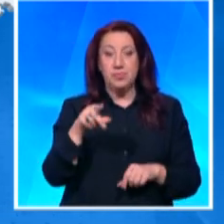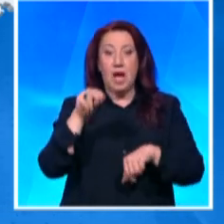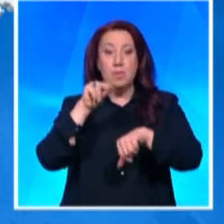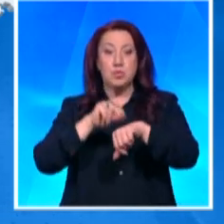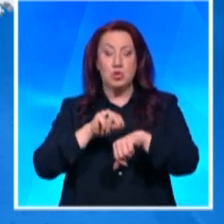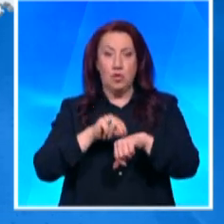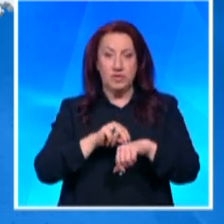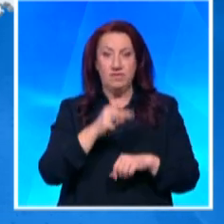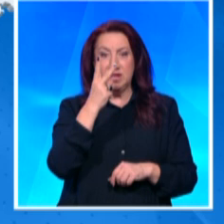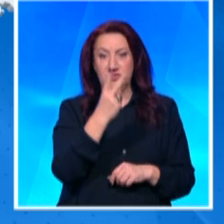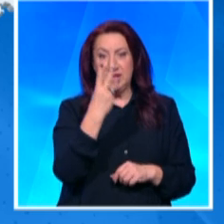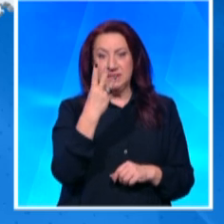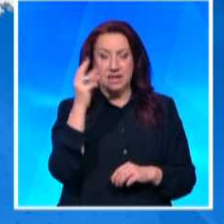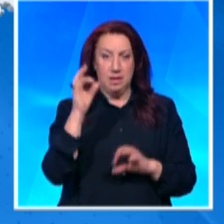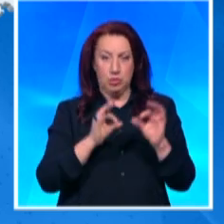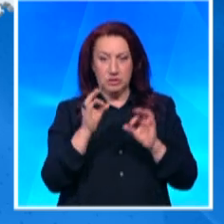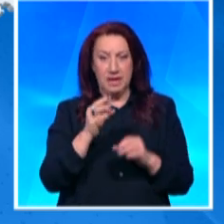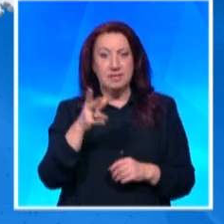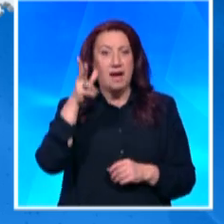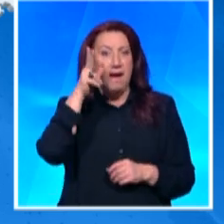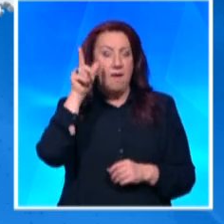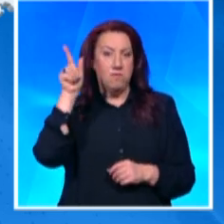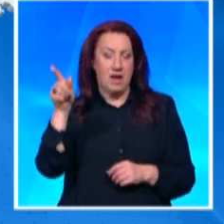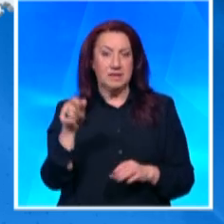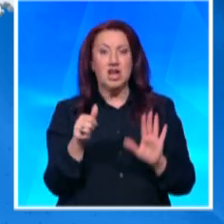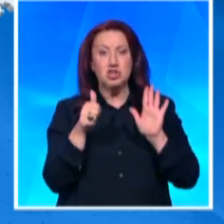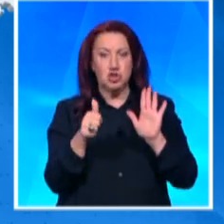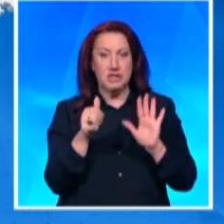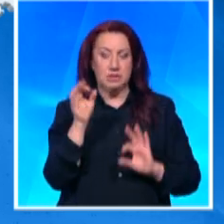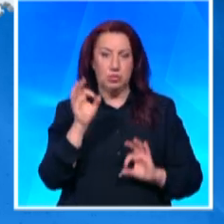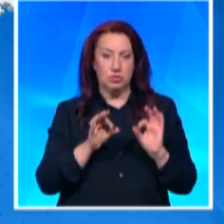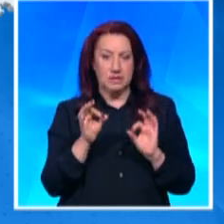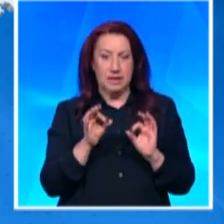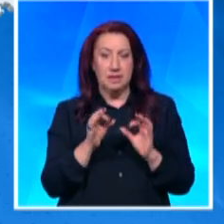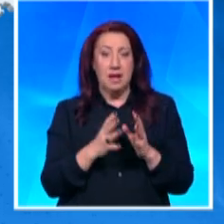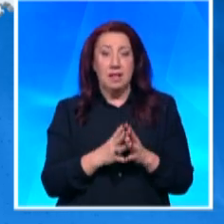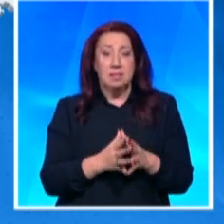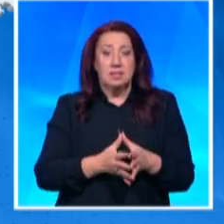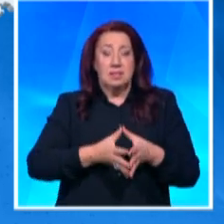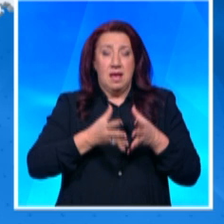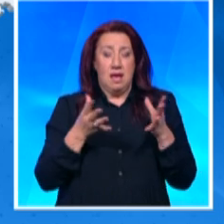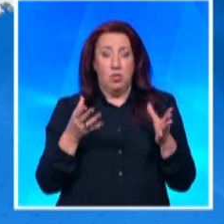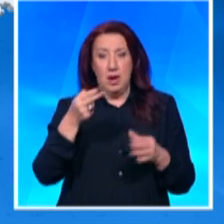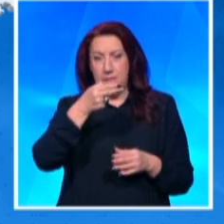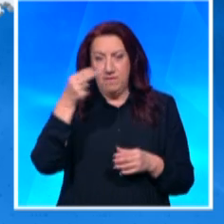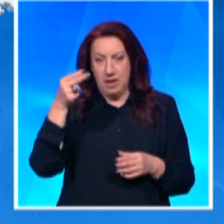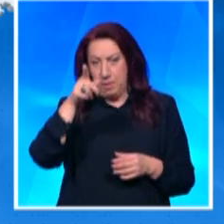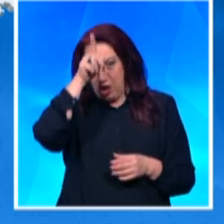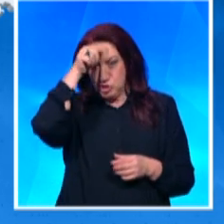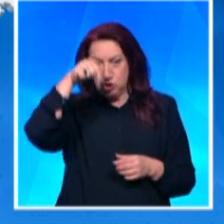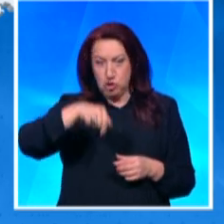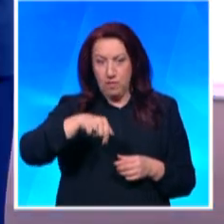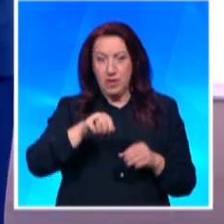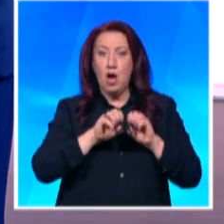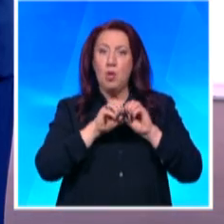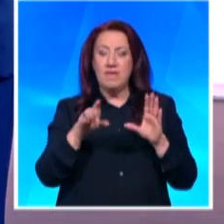от 23%, а във Варна с 6%. Най-голямото топлинно дружество, столичното, е